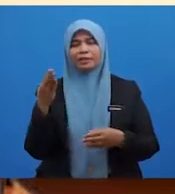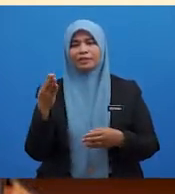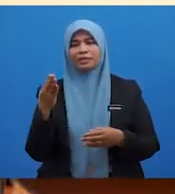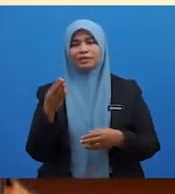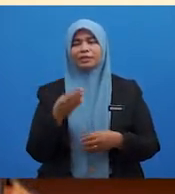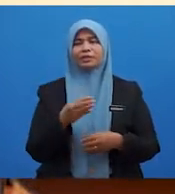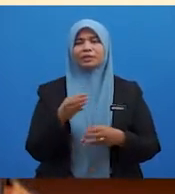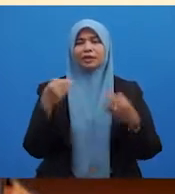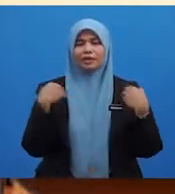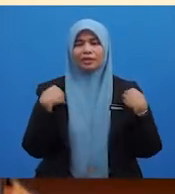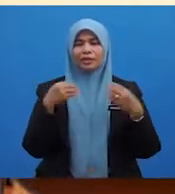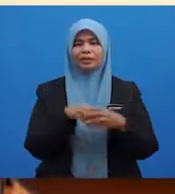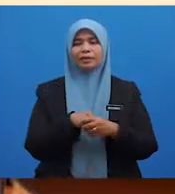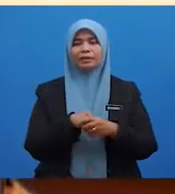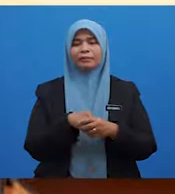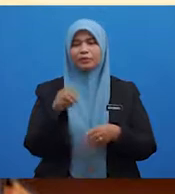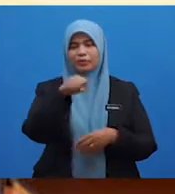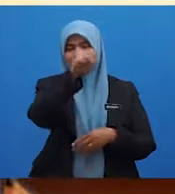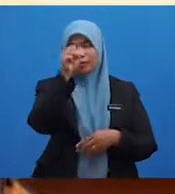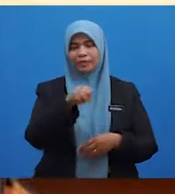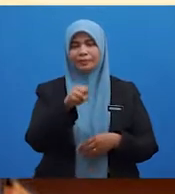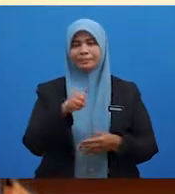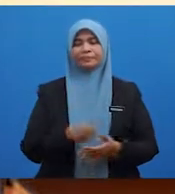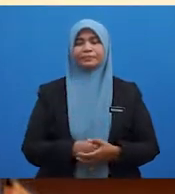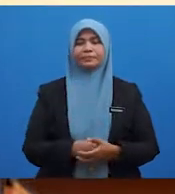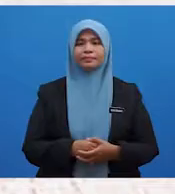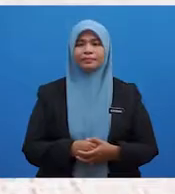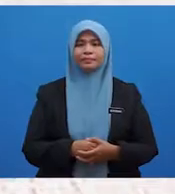lazimnya terdapat dalam kehendak soalan.